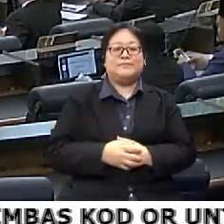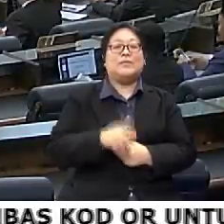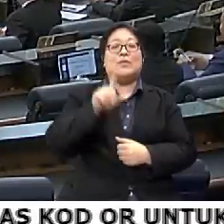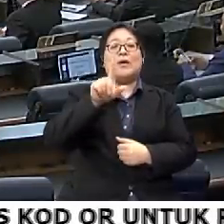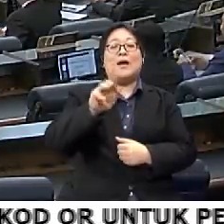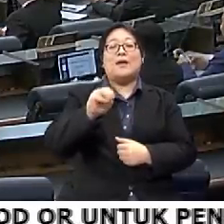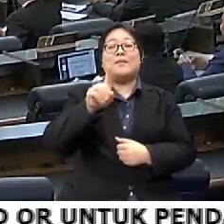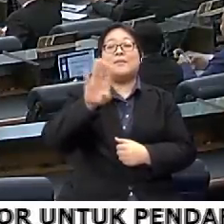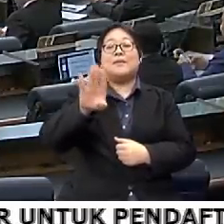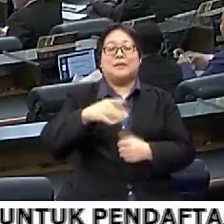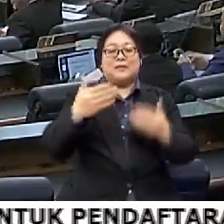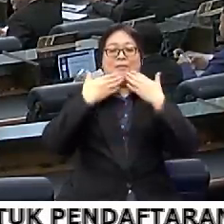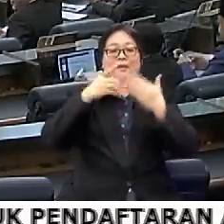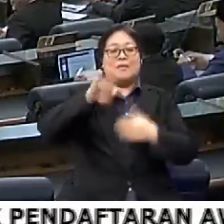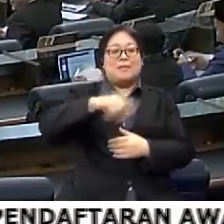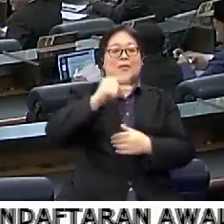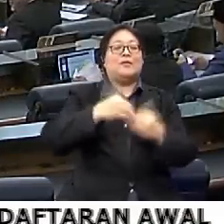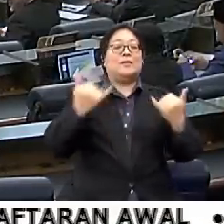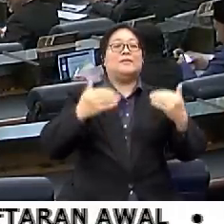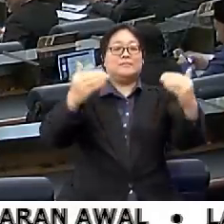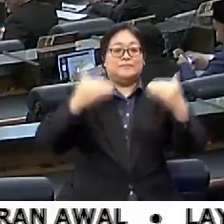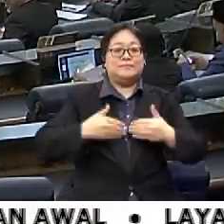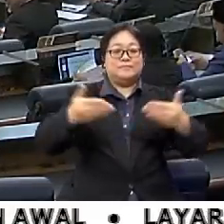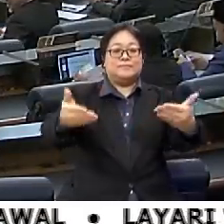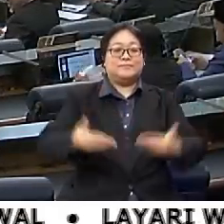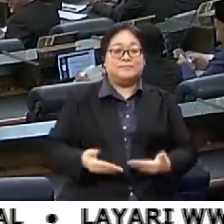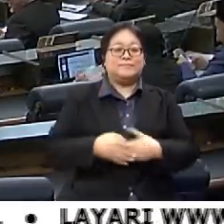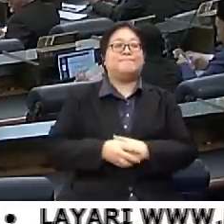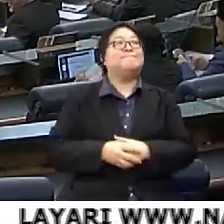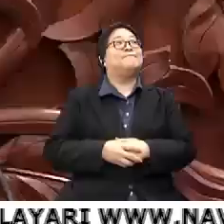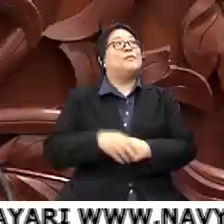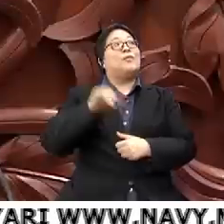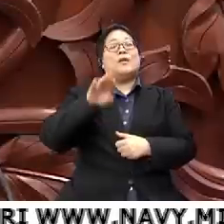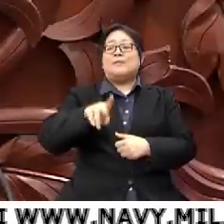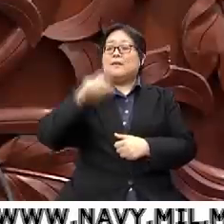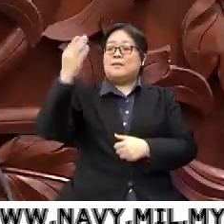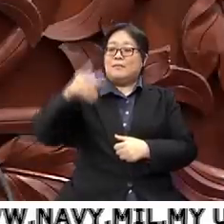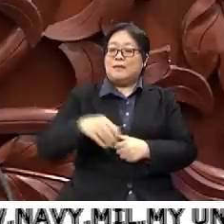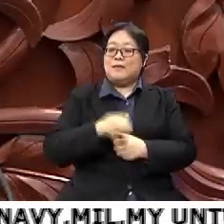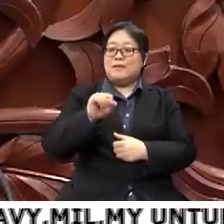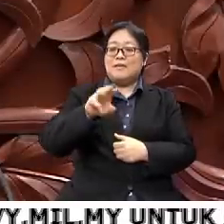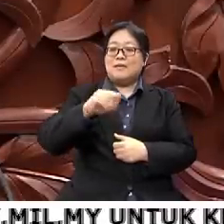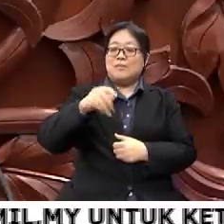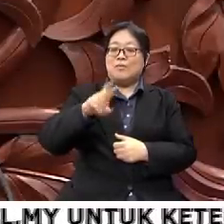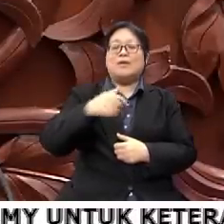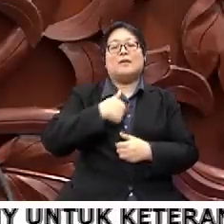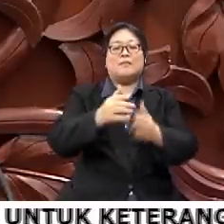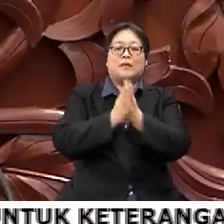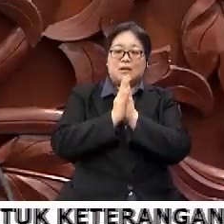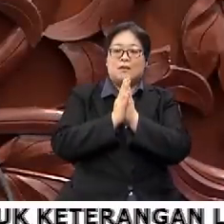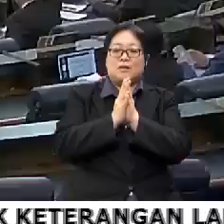Jelutong, YNDB. Terima kasih, Pak Go. Sekarang saya jemput Yang Mohd Speaker. Sempurna. Saya minta